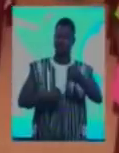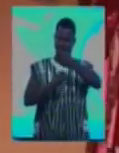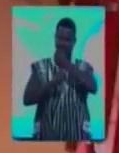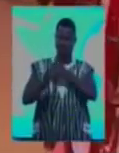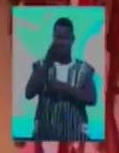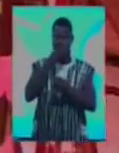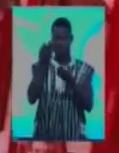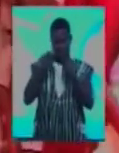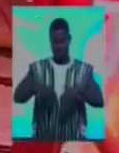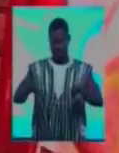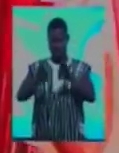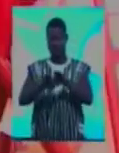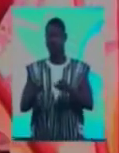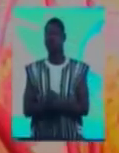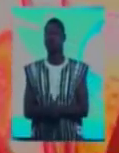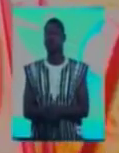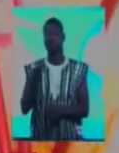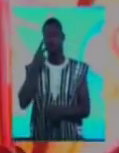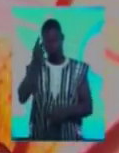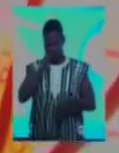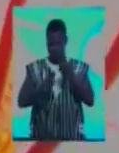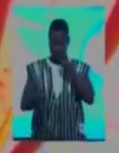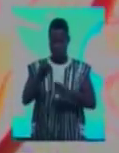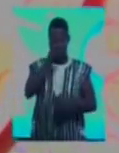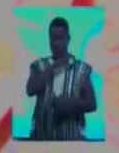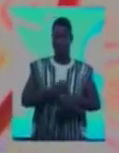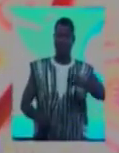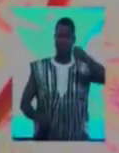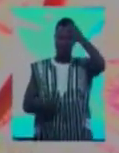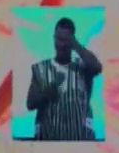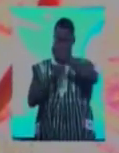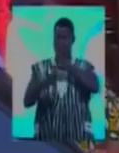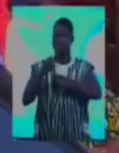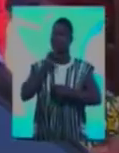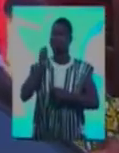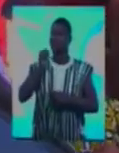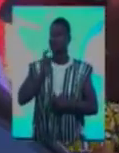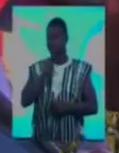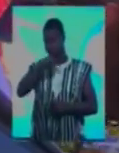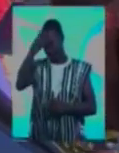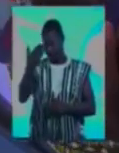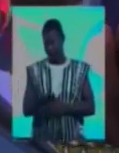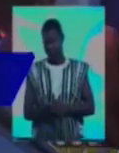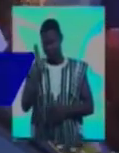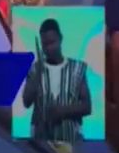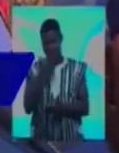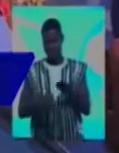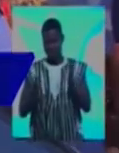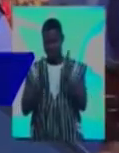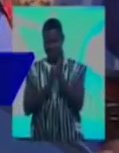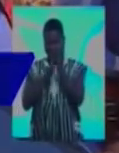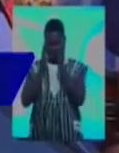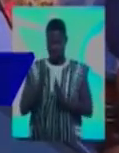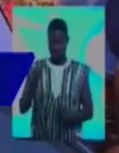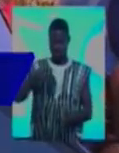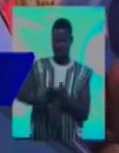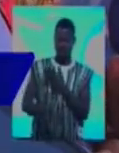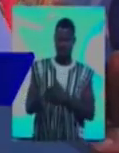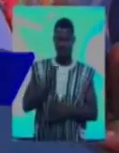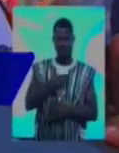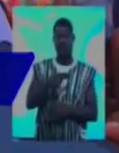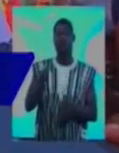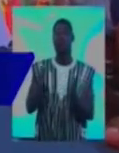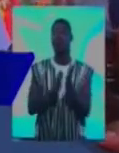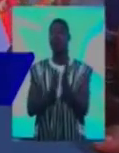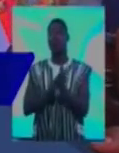nécessité. À cause de l'insécurité, nous avons dû accueillir quelques élèves dans notre établissement.